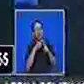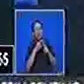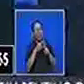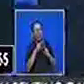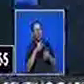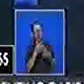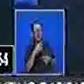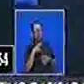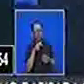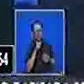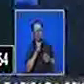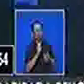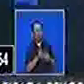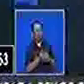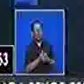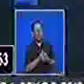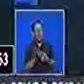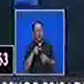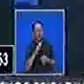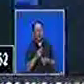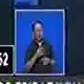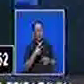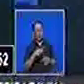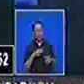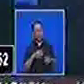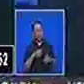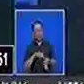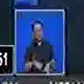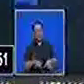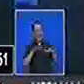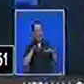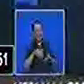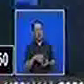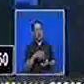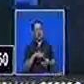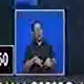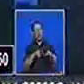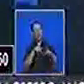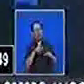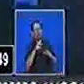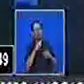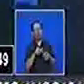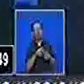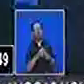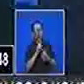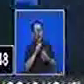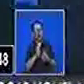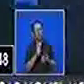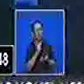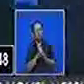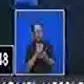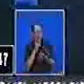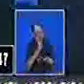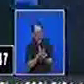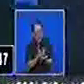DPRD. Yang kedua, rob itu satu land subsidence yang cukup tinggi. 2, bagaimana intrusi air laut itu mesti kita cegah.